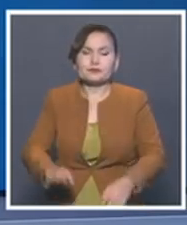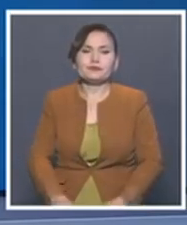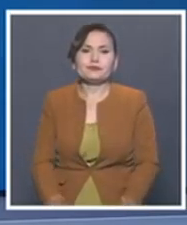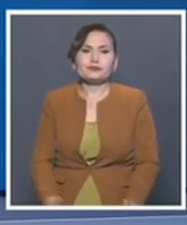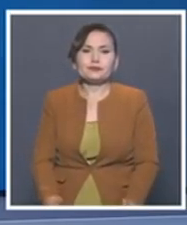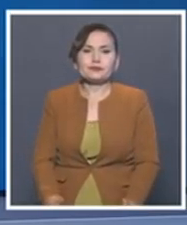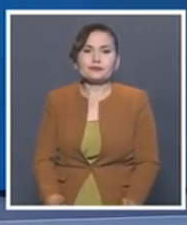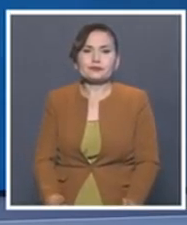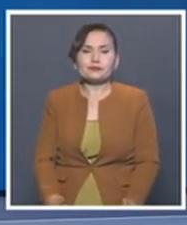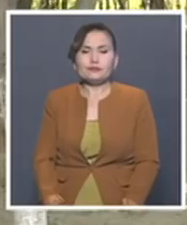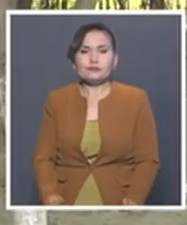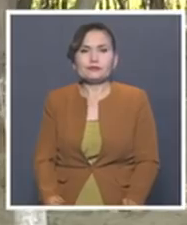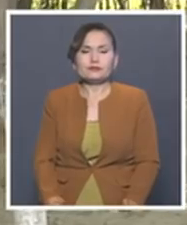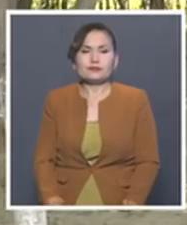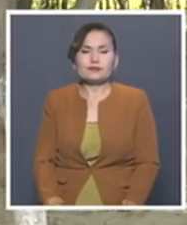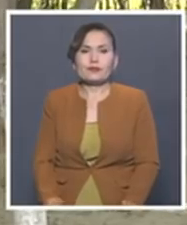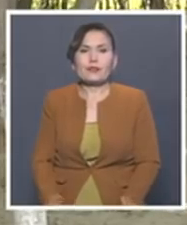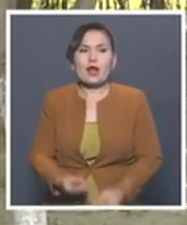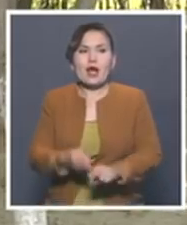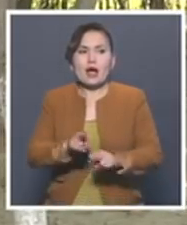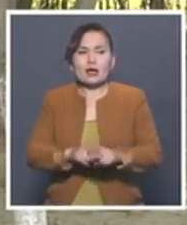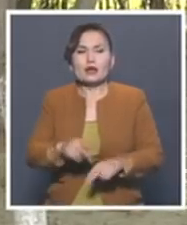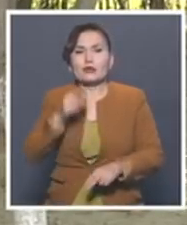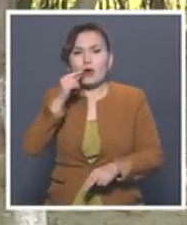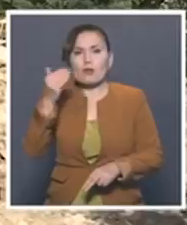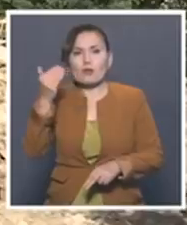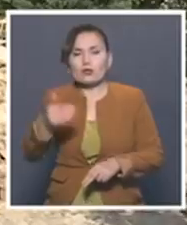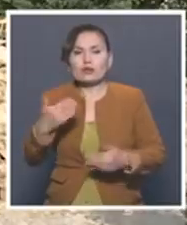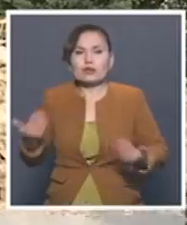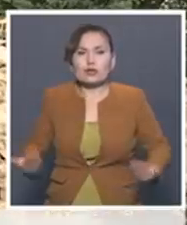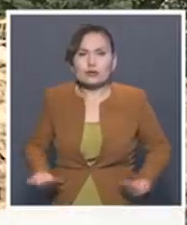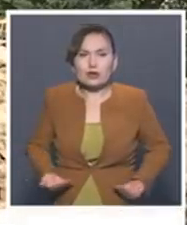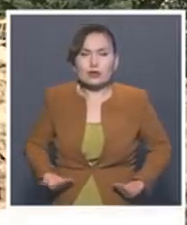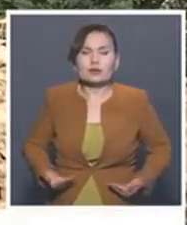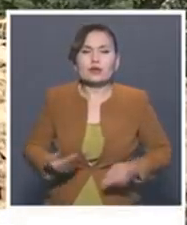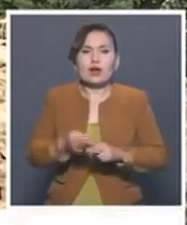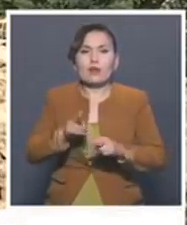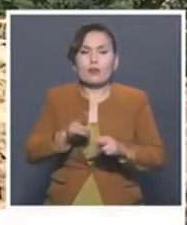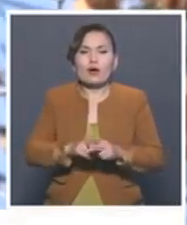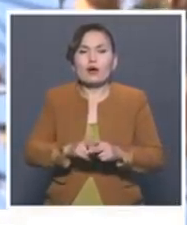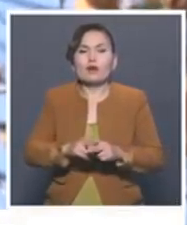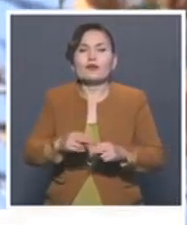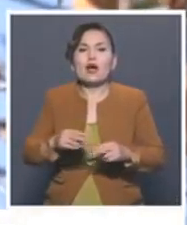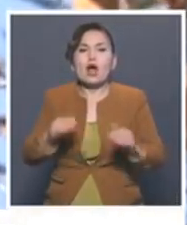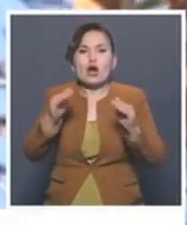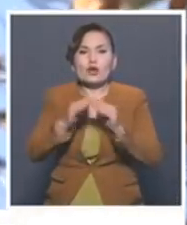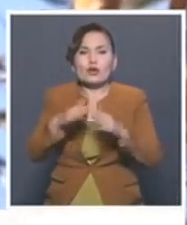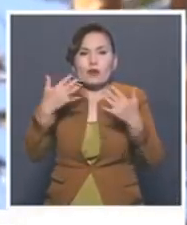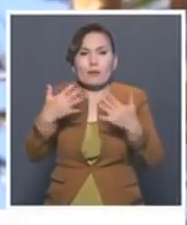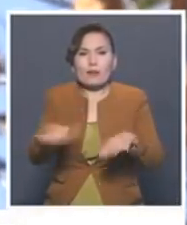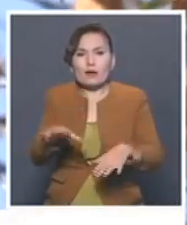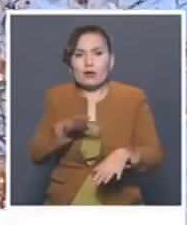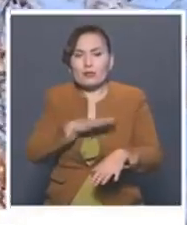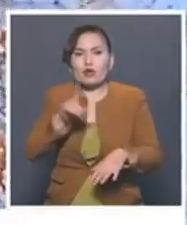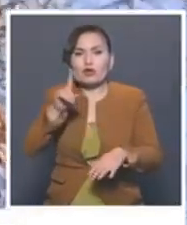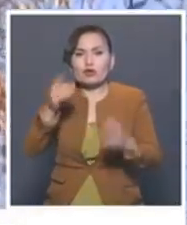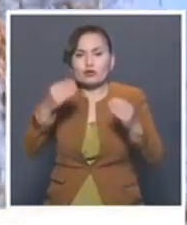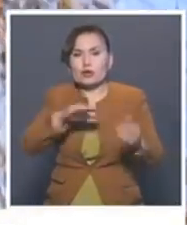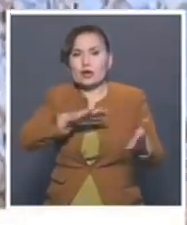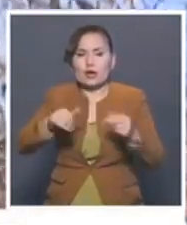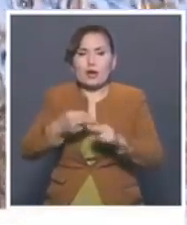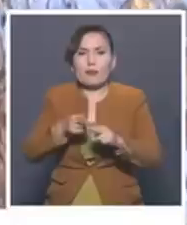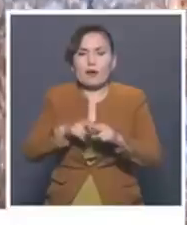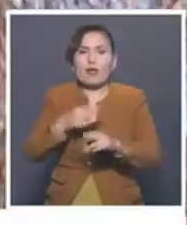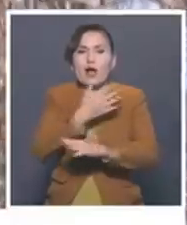айтсын. Сапарбек Аджиев Жеңіс ауылының тұрғыны. Үйінің жермен жексен болғанына жақында 100 күн толады. Жыл сайын жеміс беретін 91 түп